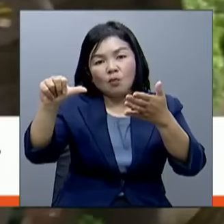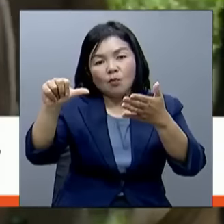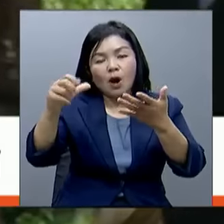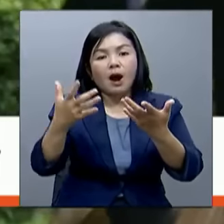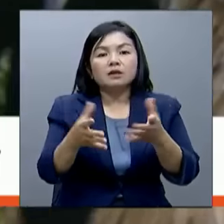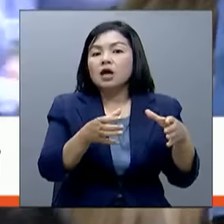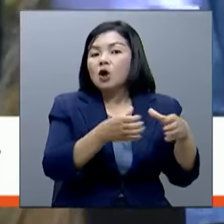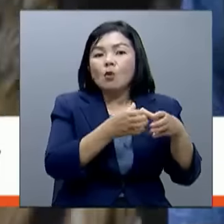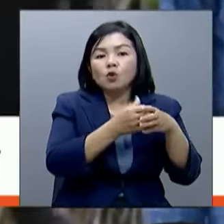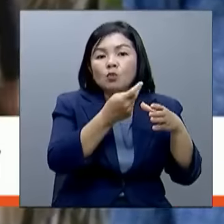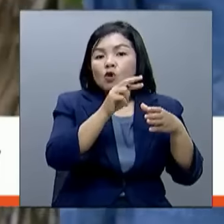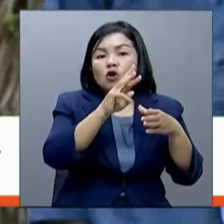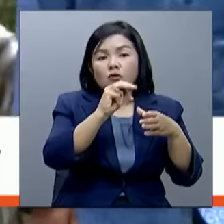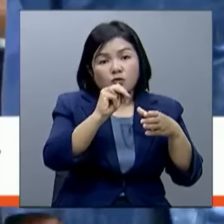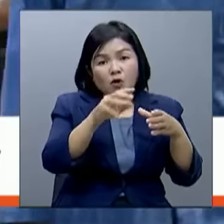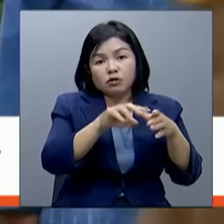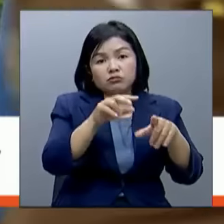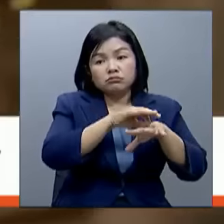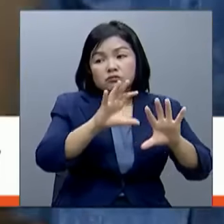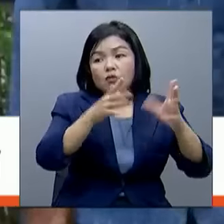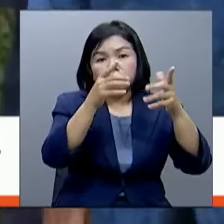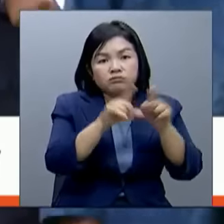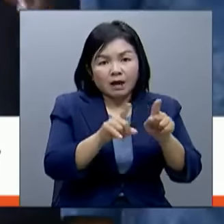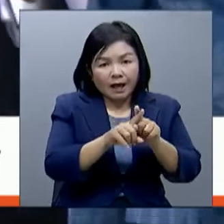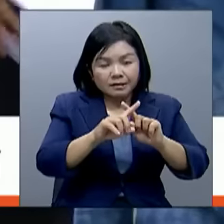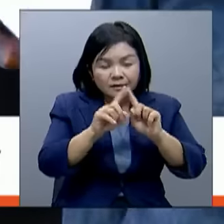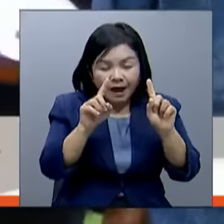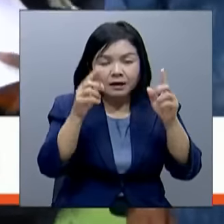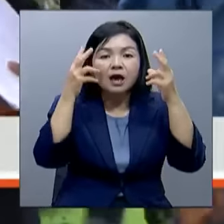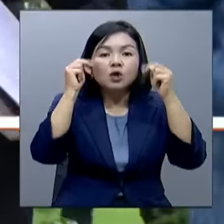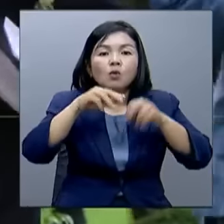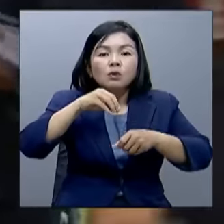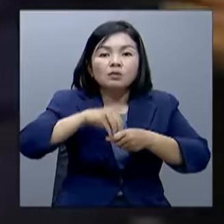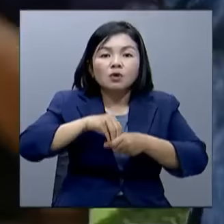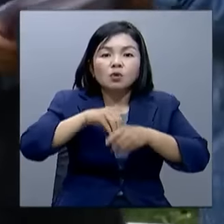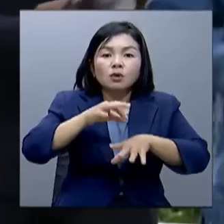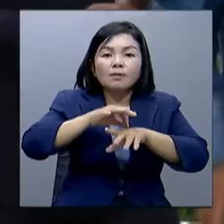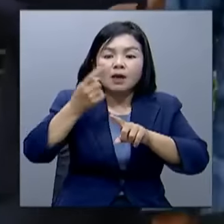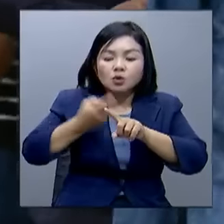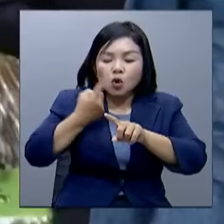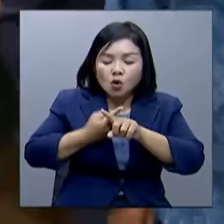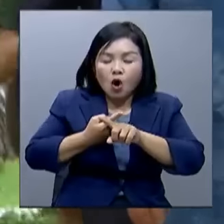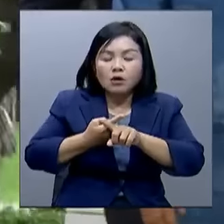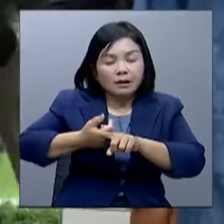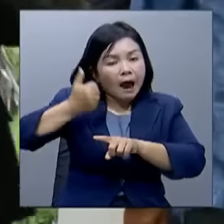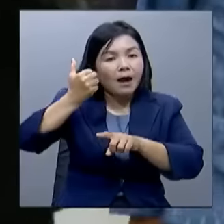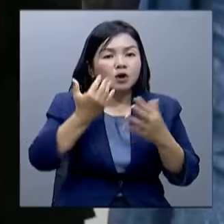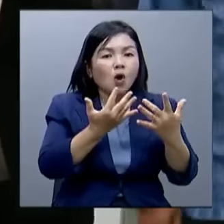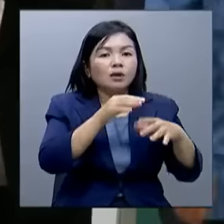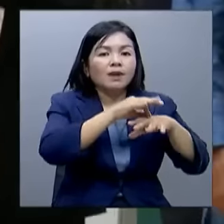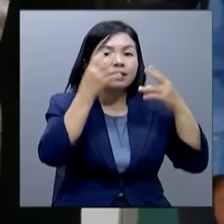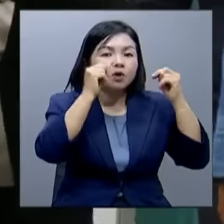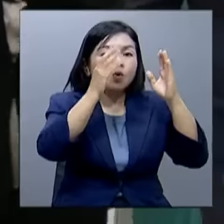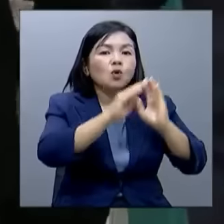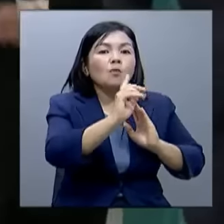ตรีทั้งคณะด้วยก็จะสิ้นสุดลงค่ะแต่นายกก็ยังสามารถรักษาการได้จนกว่าจะมีนายกรัฐมนตรีคนใหม่หรือว่ามอบหม